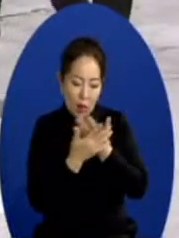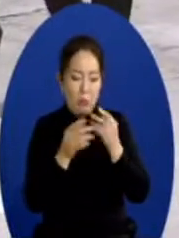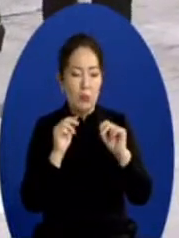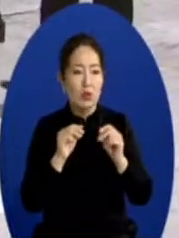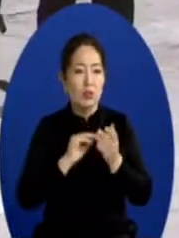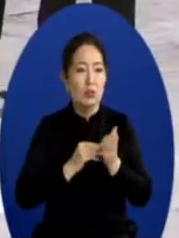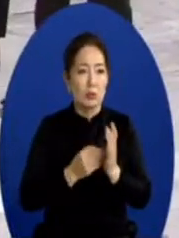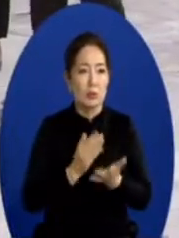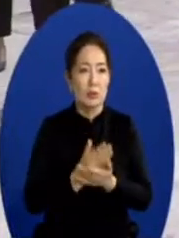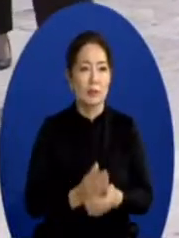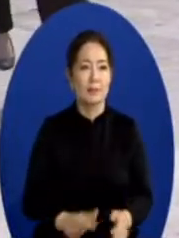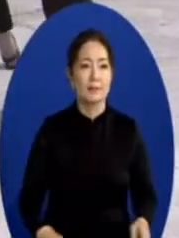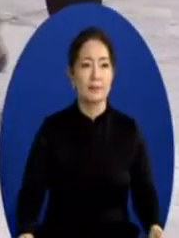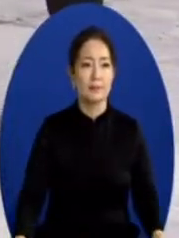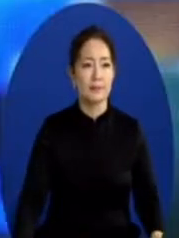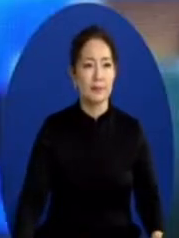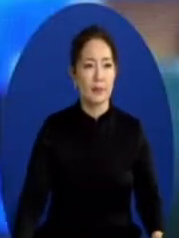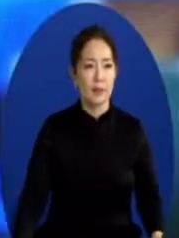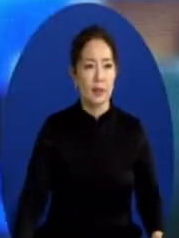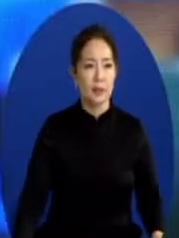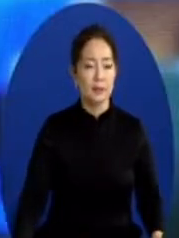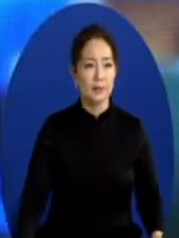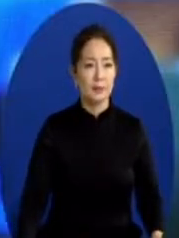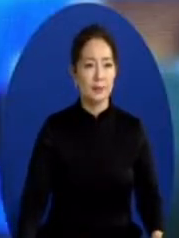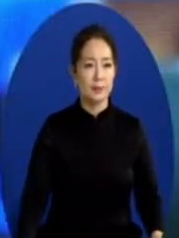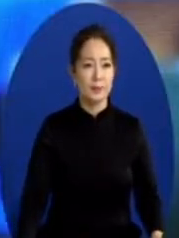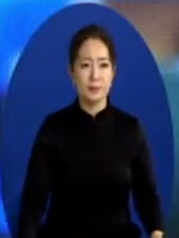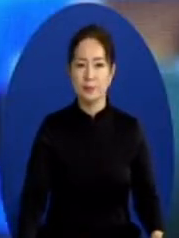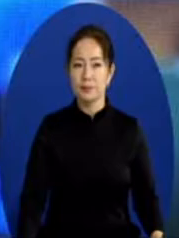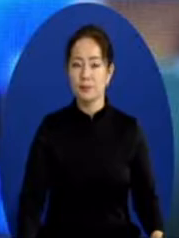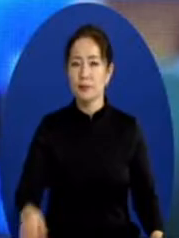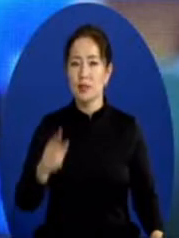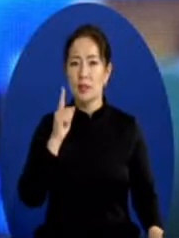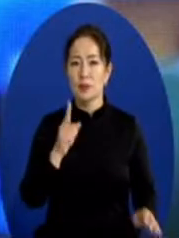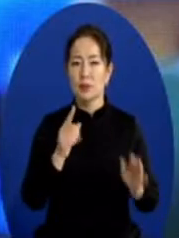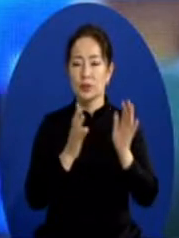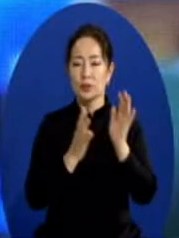төлөвлөжээ. 1992 онд